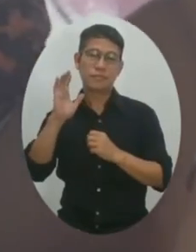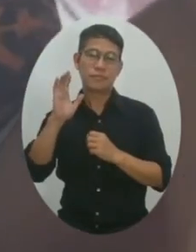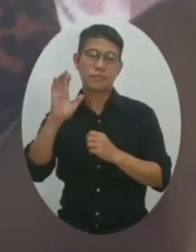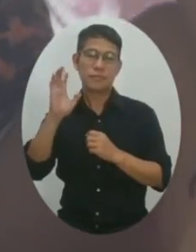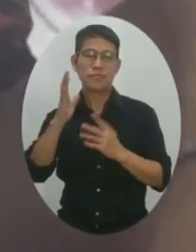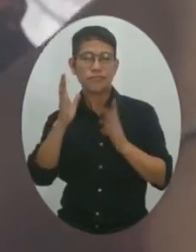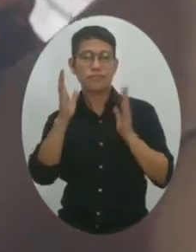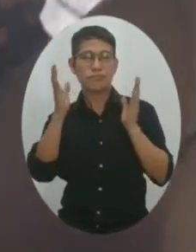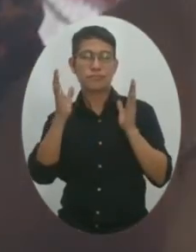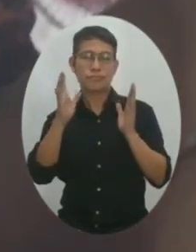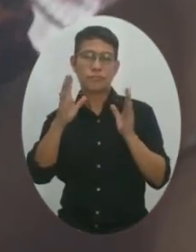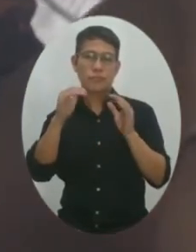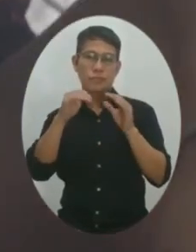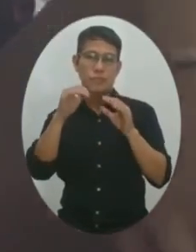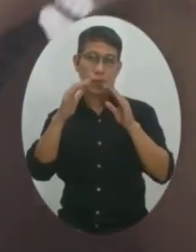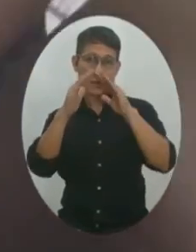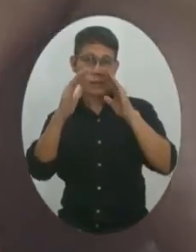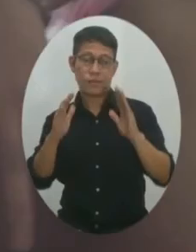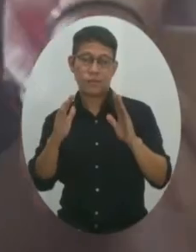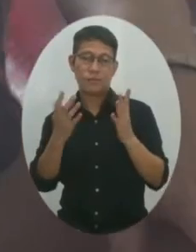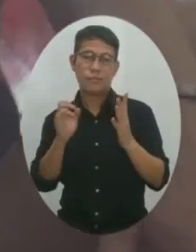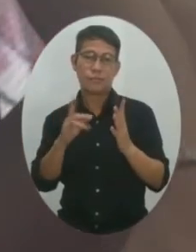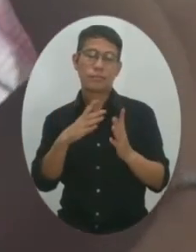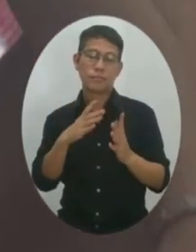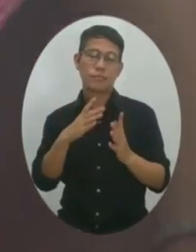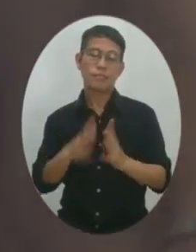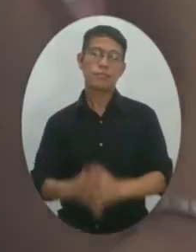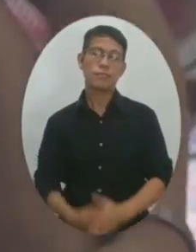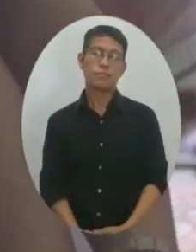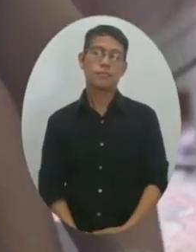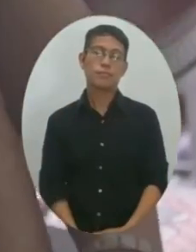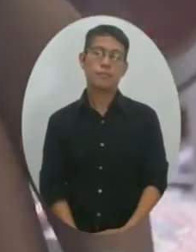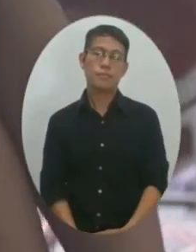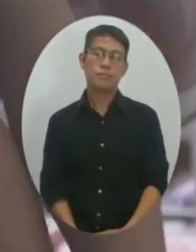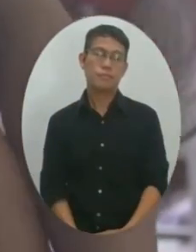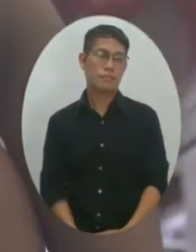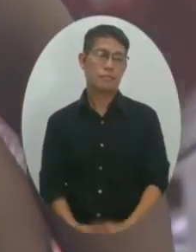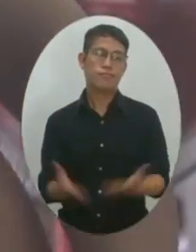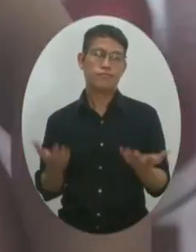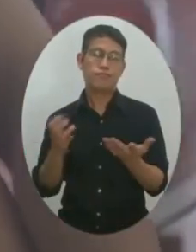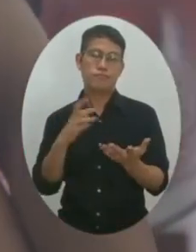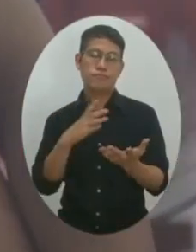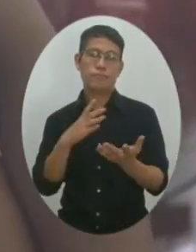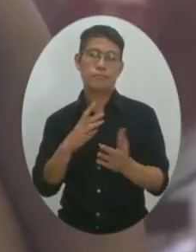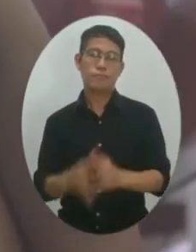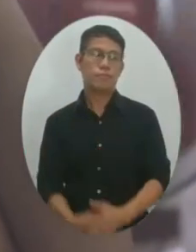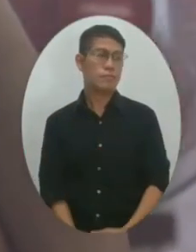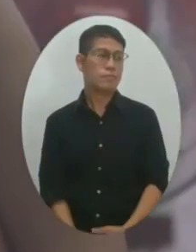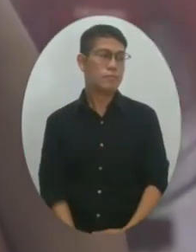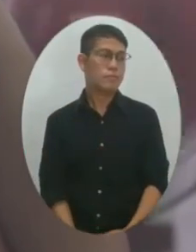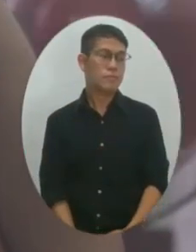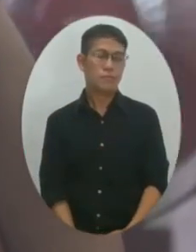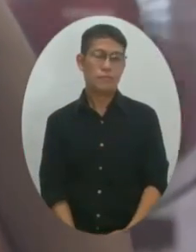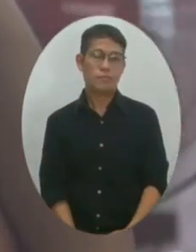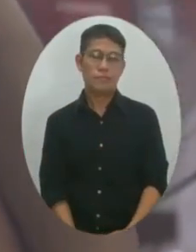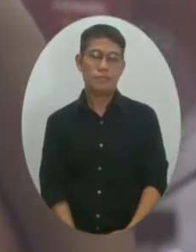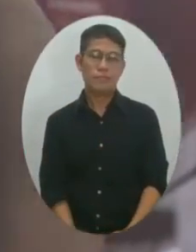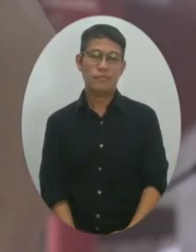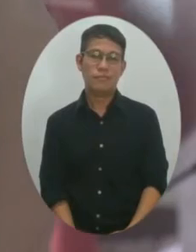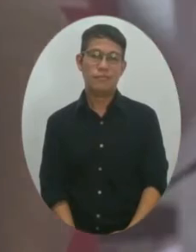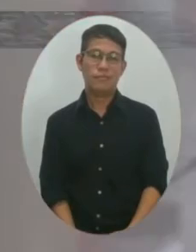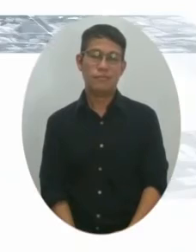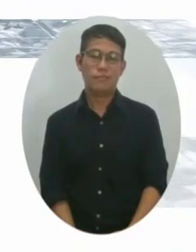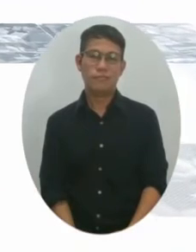yun, nagbibiroan, kwentuhan, tapos yun, masaya na po kami doon sa part na kanina.